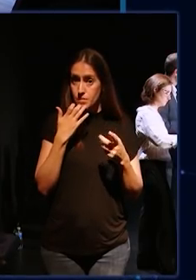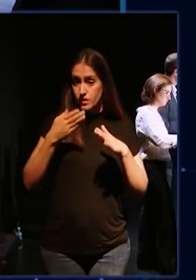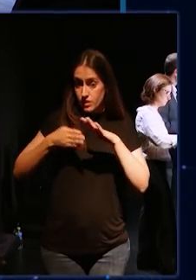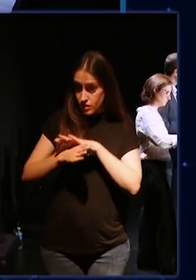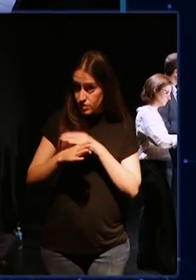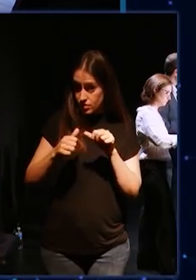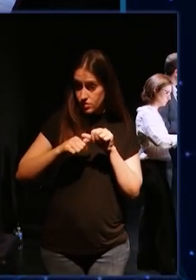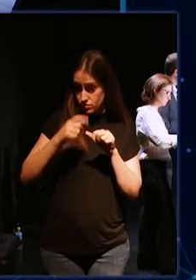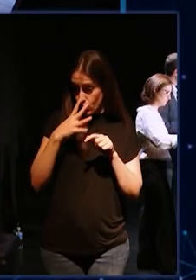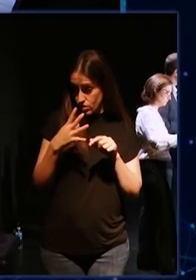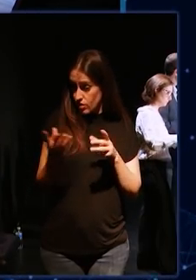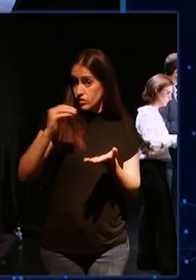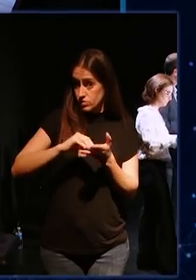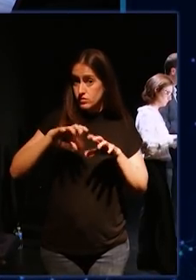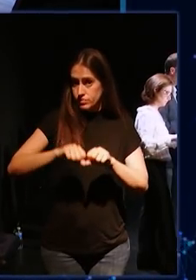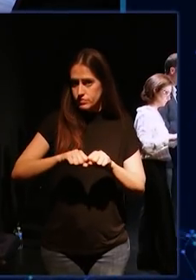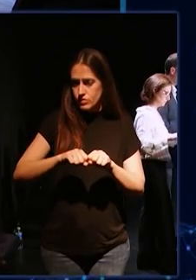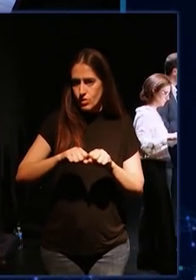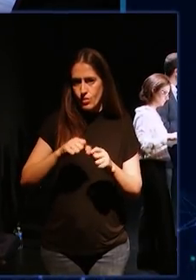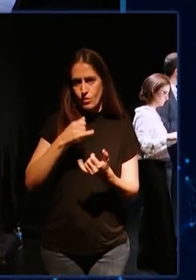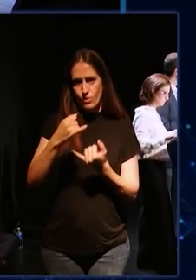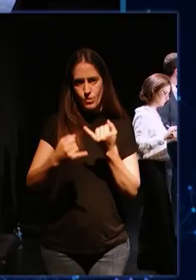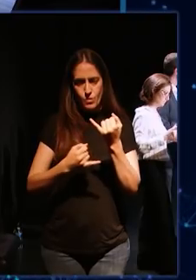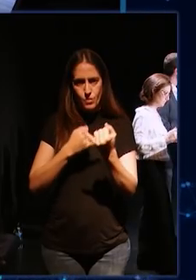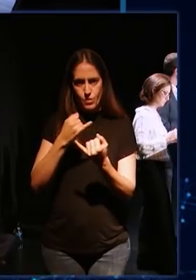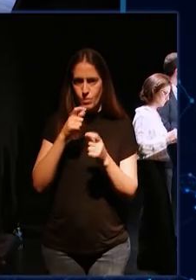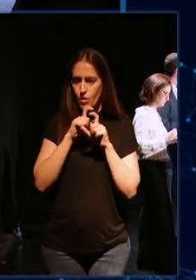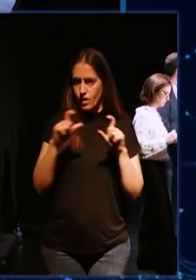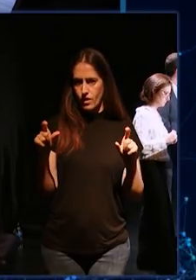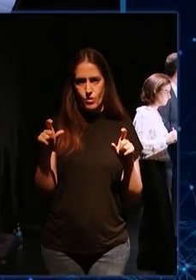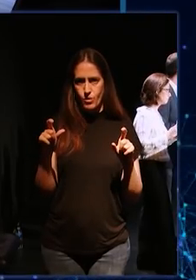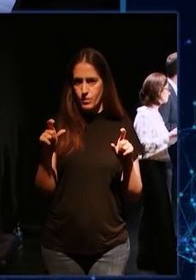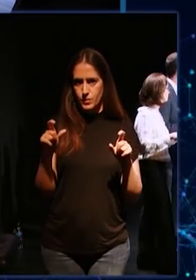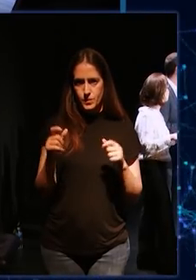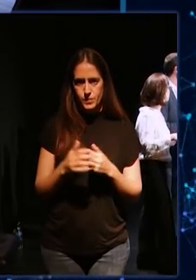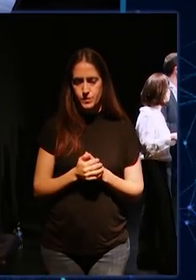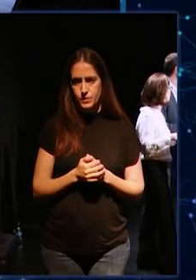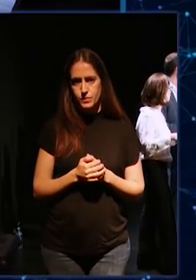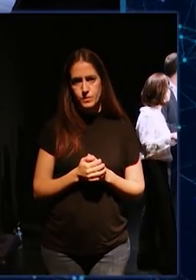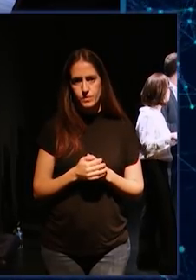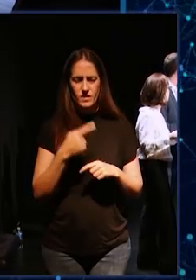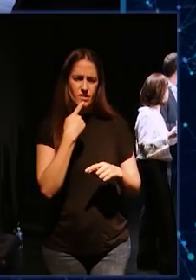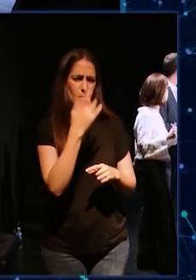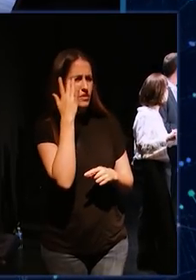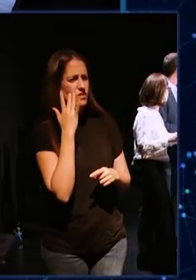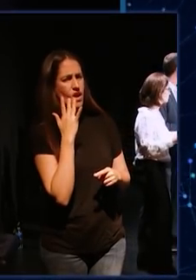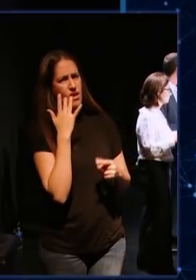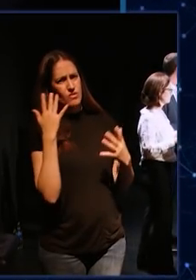en el proper govern es pot trobar en allà un problema greu en aquest tema. Jordi, per favor, no facis